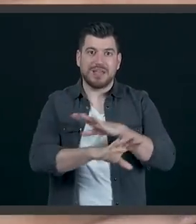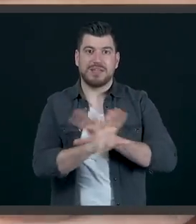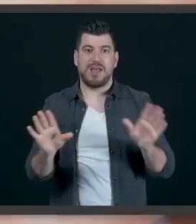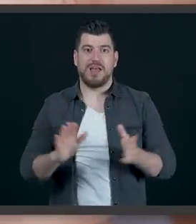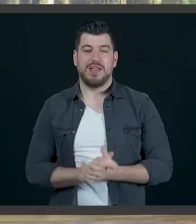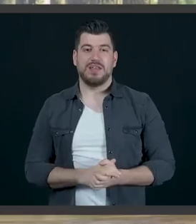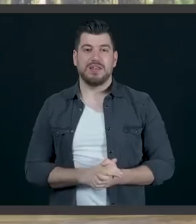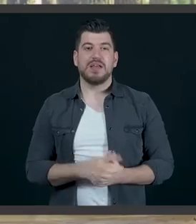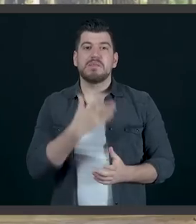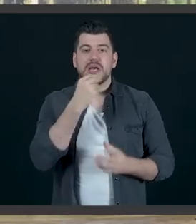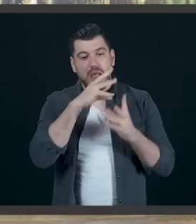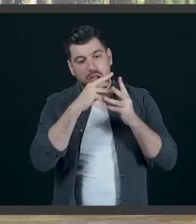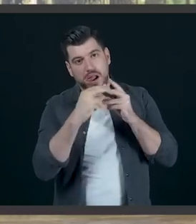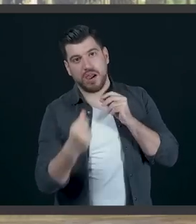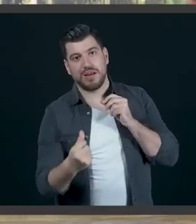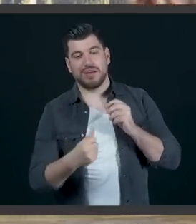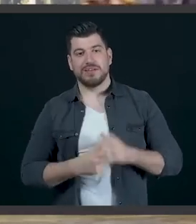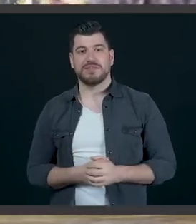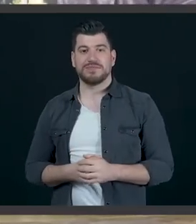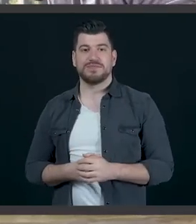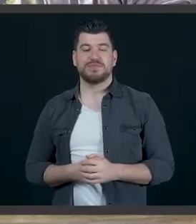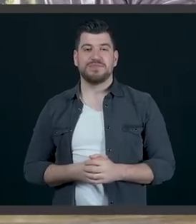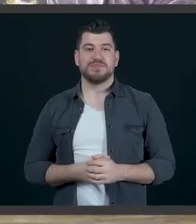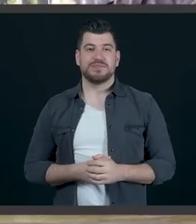βλέπετε. Θα το αφήσω για μένα.